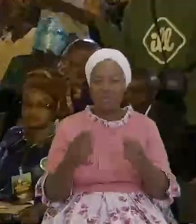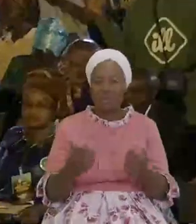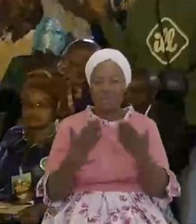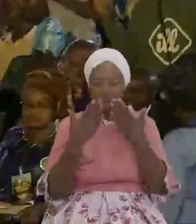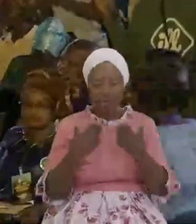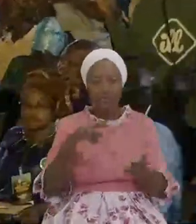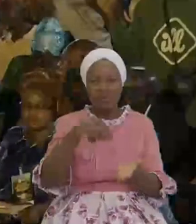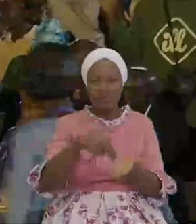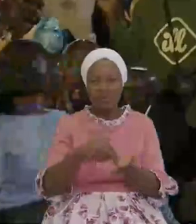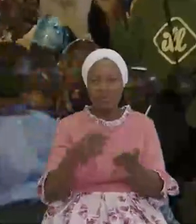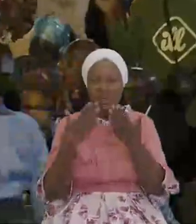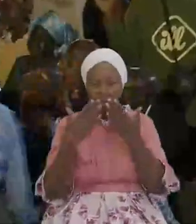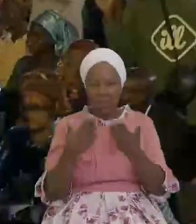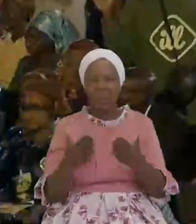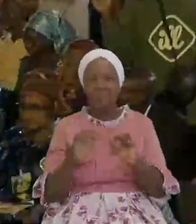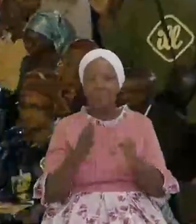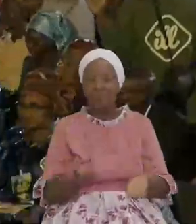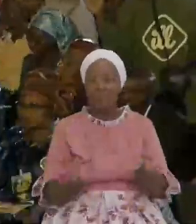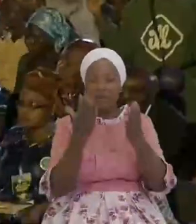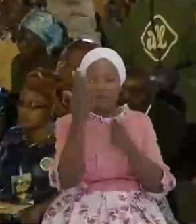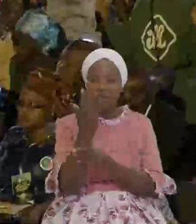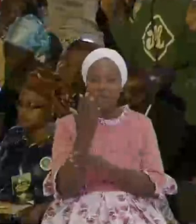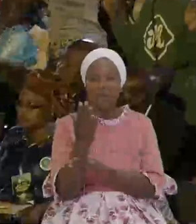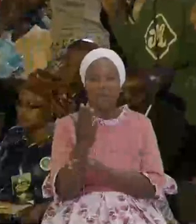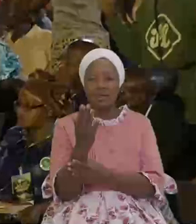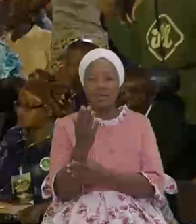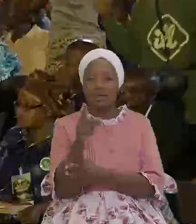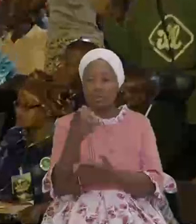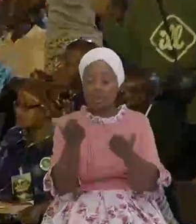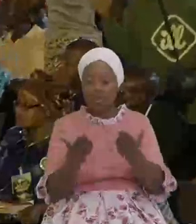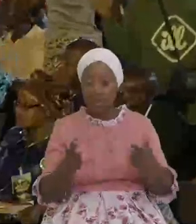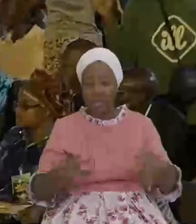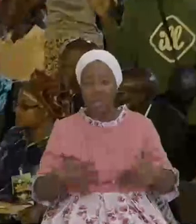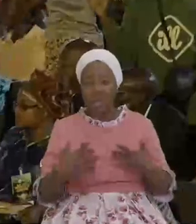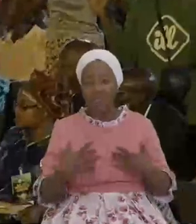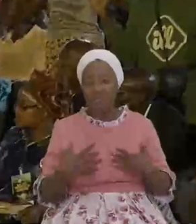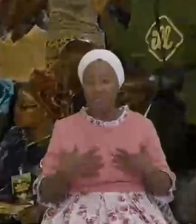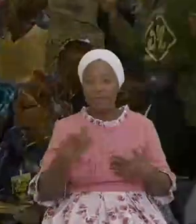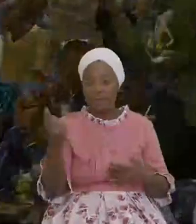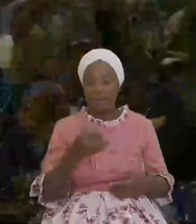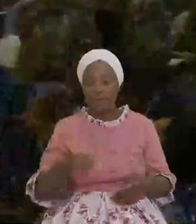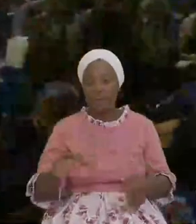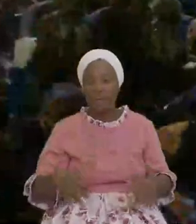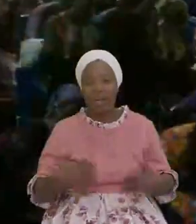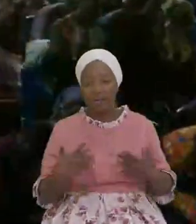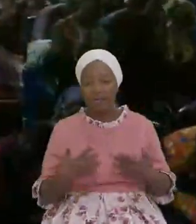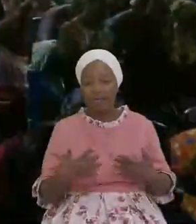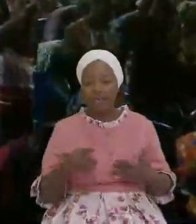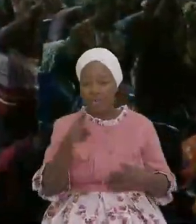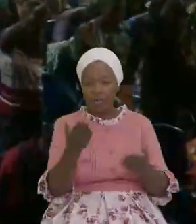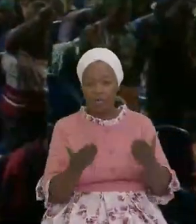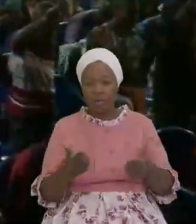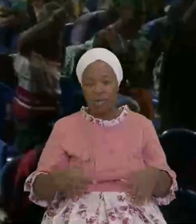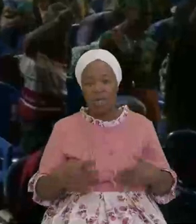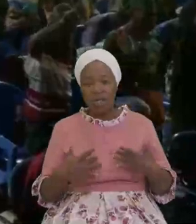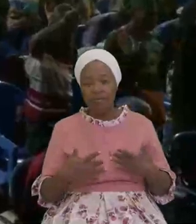Merci, merci. Rapidement, rapidement, lève-toi. Comme tu lèves ta main, tu veux la